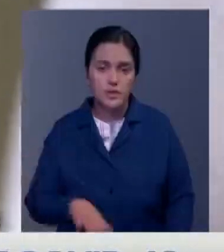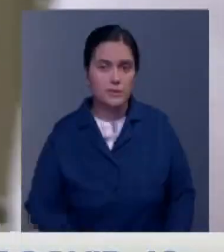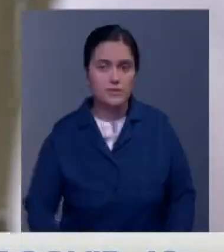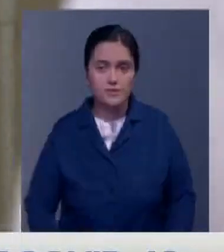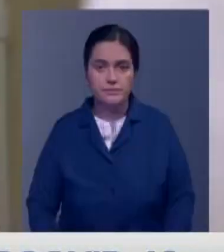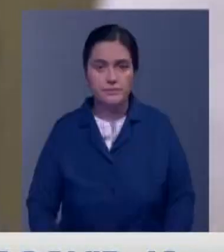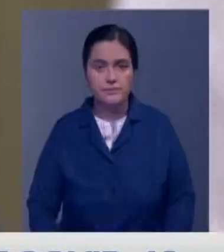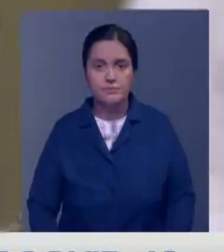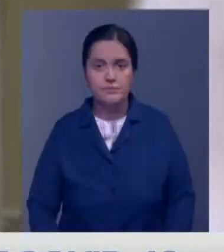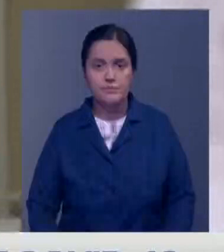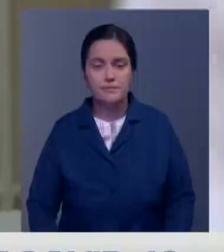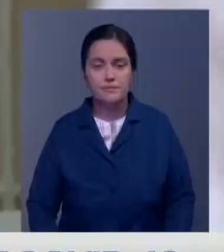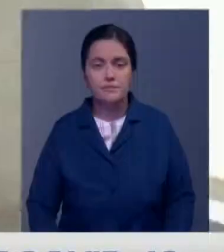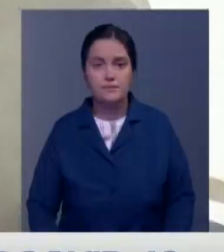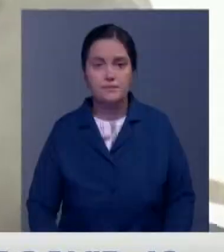миллионов доз